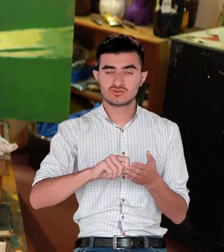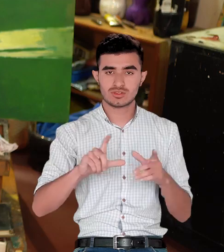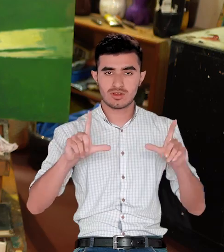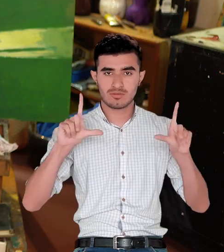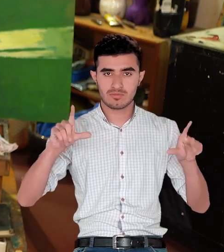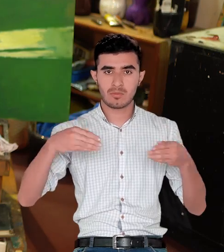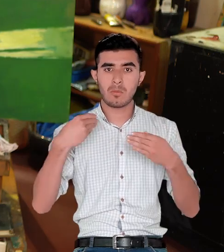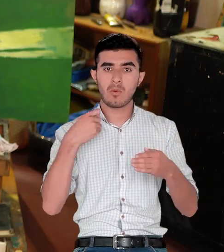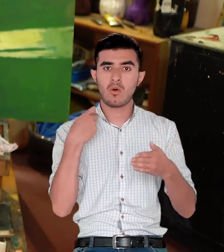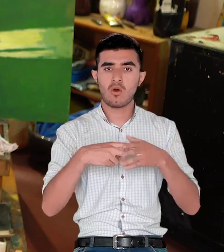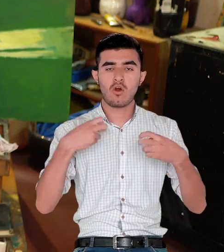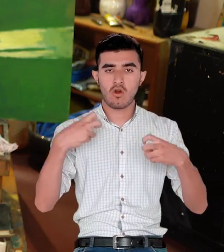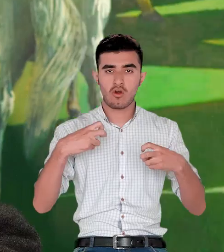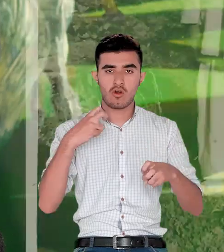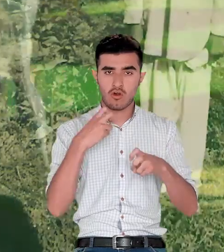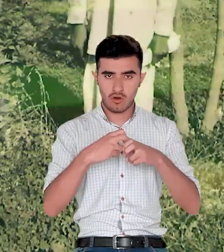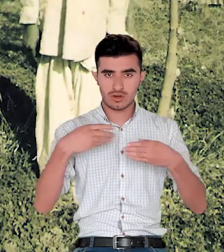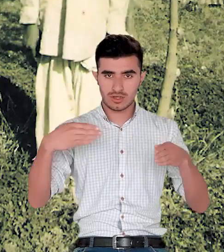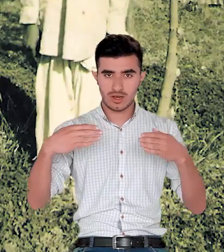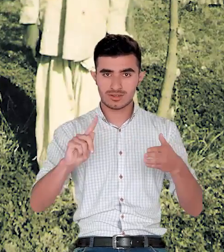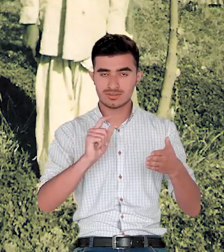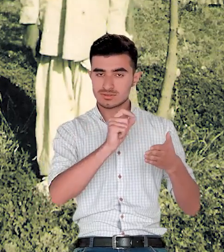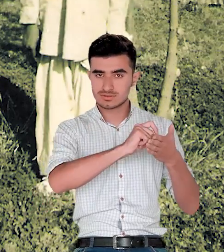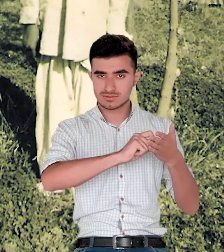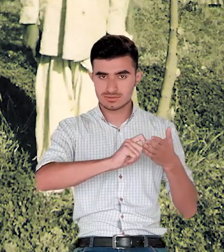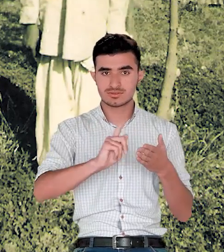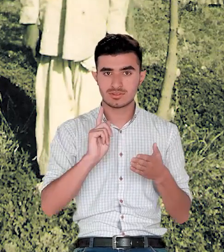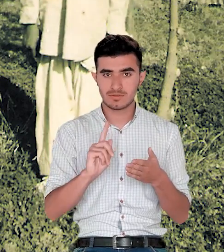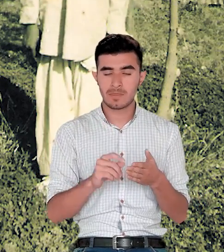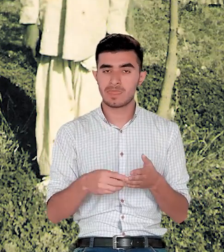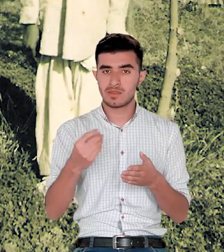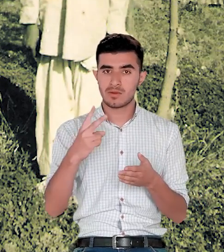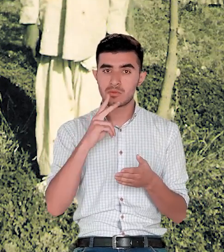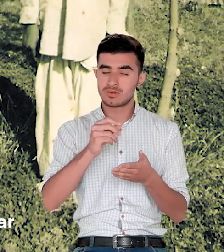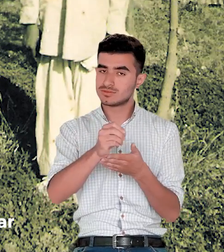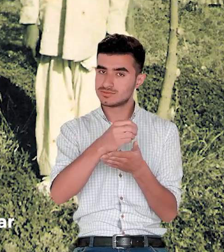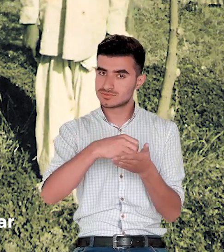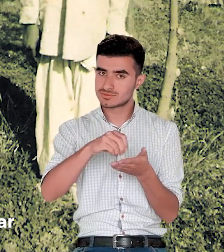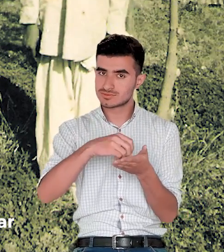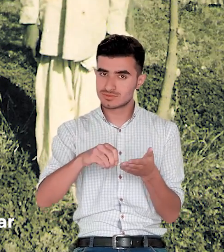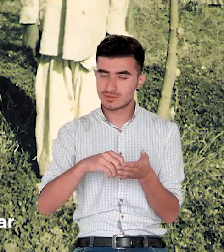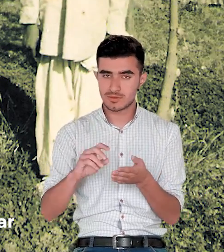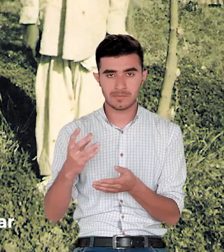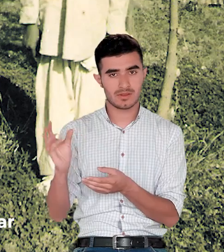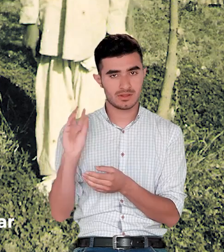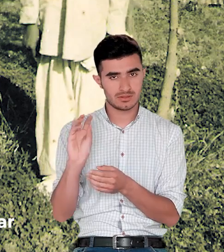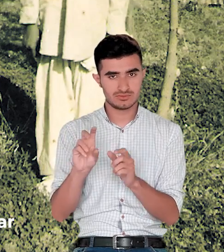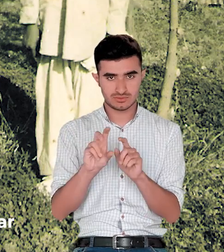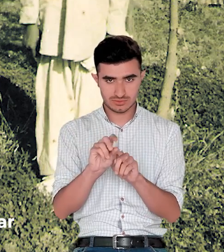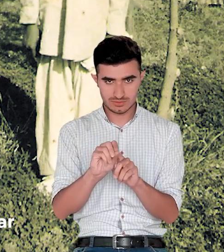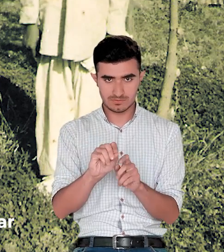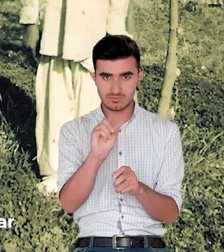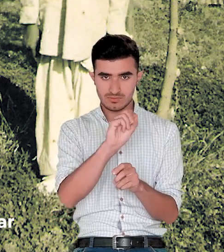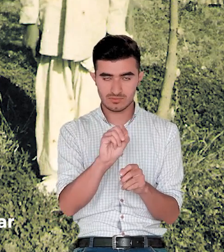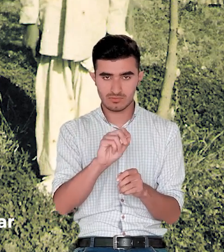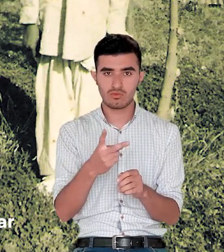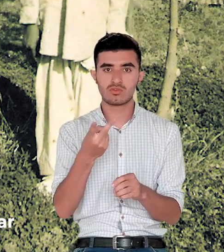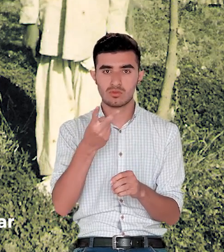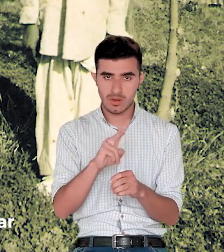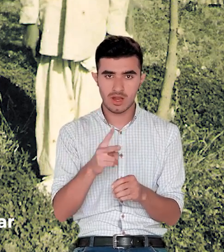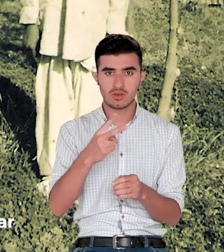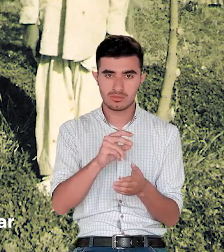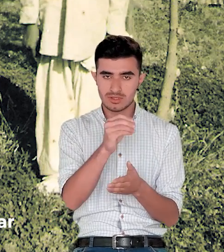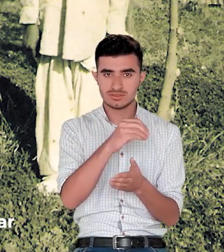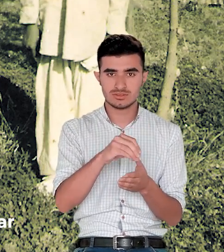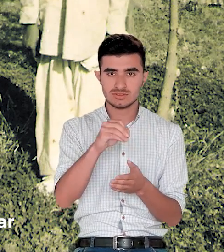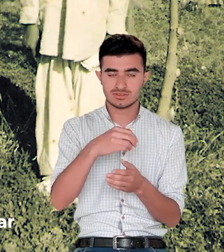ایک روانی ہوتی تھی. ایک دو دفعہ تو انہوں نے قلم جو ہے مجھے پکڑ کر سکھایا کہ دیکھو اس طرح، تو پتہ چلا کہ